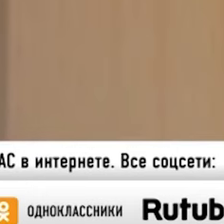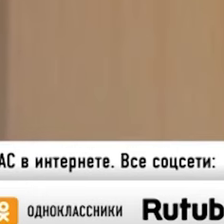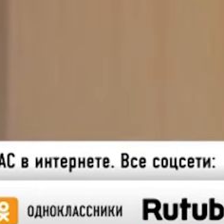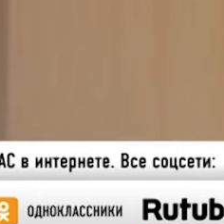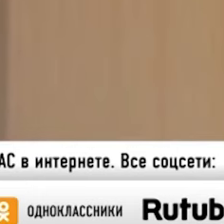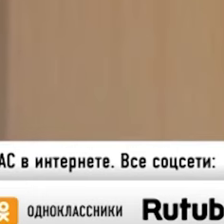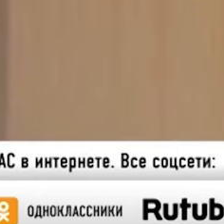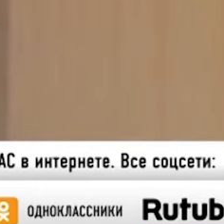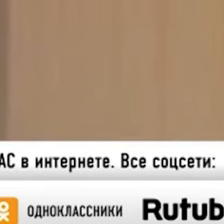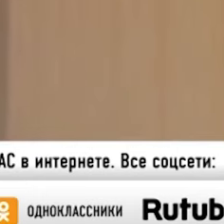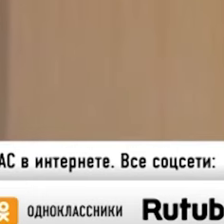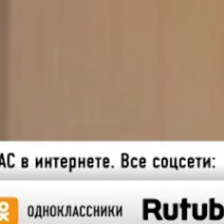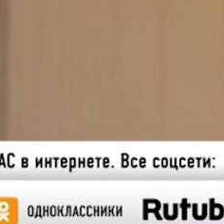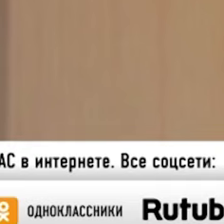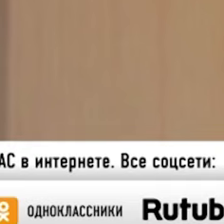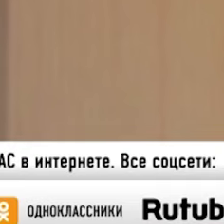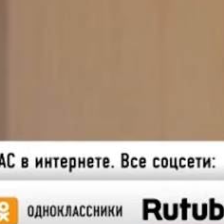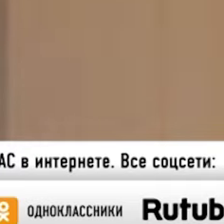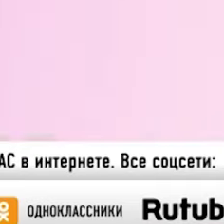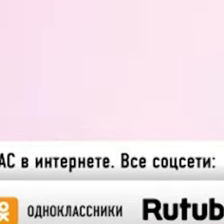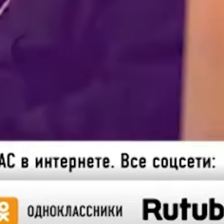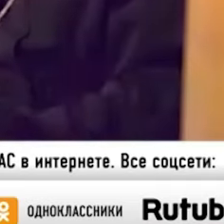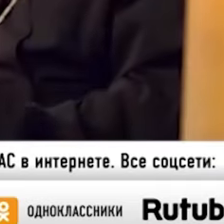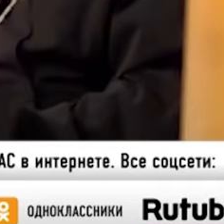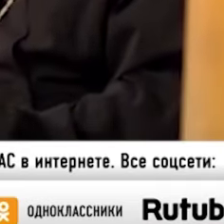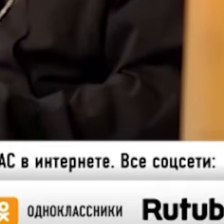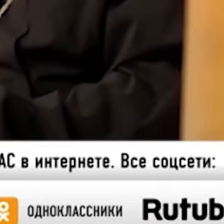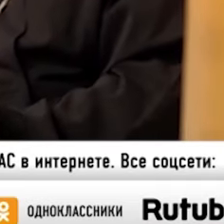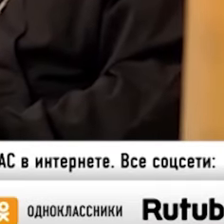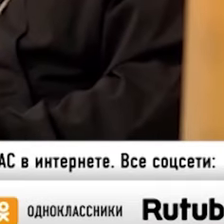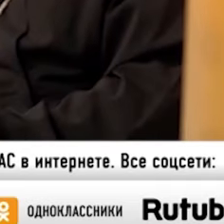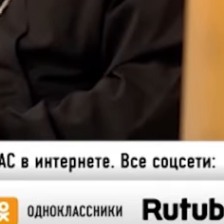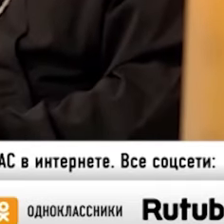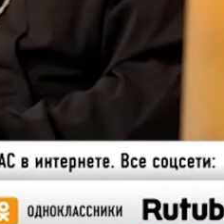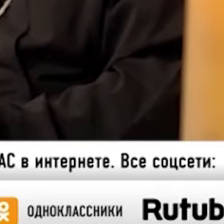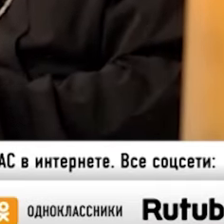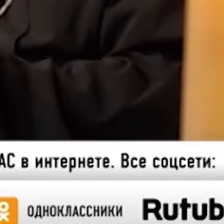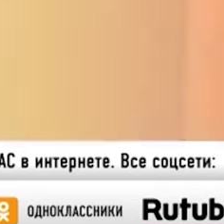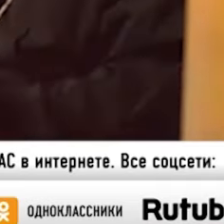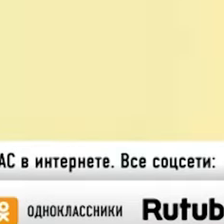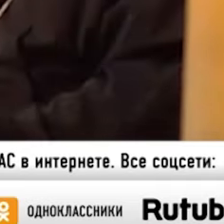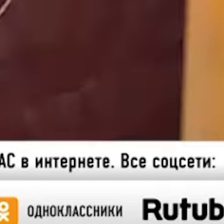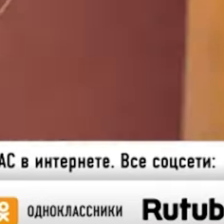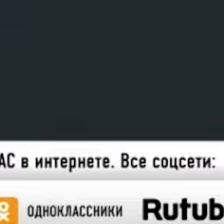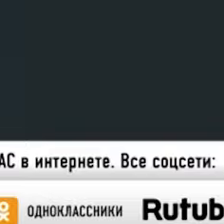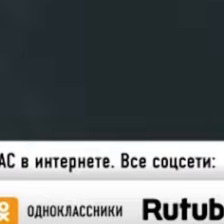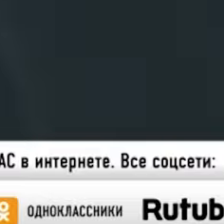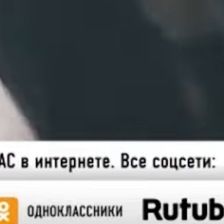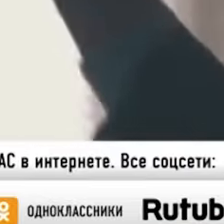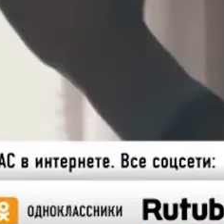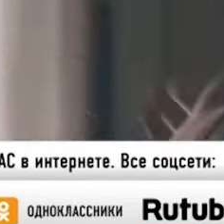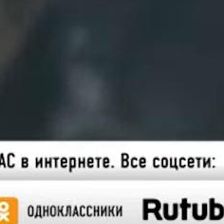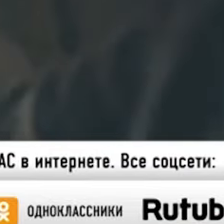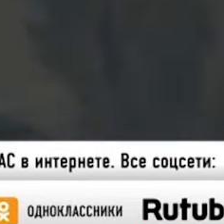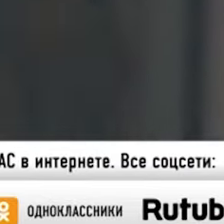взять мудрость, где взять вот эту молитву о счастье, наши священники, психологи и юристы готовы